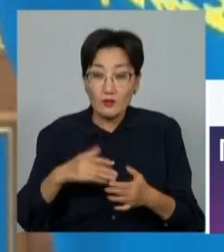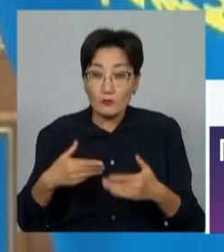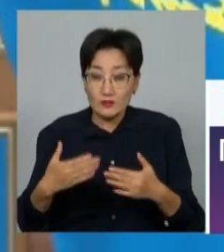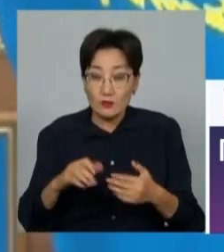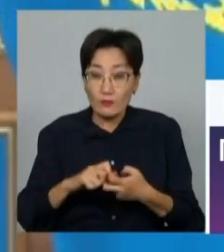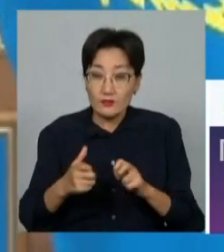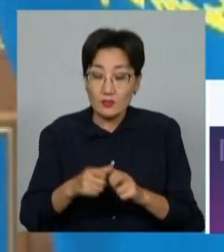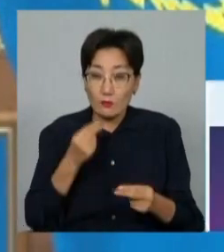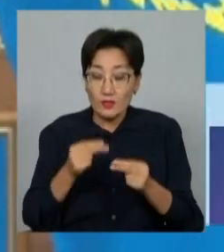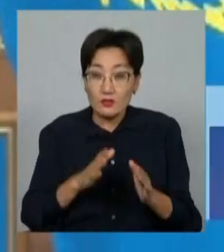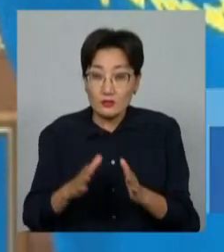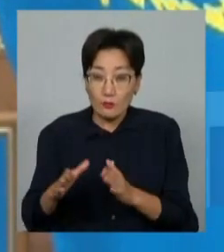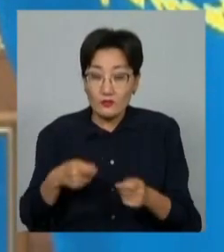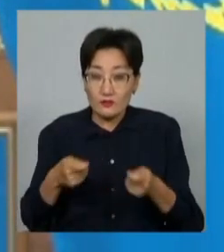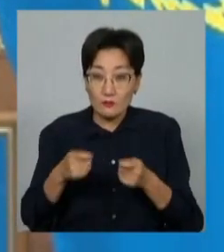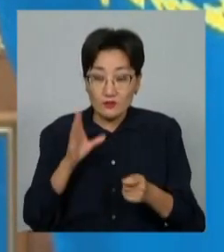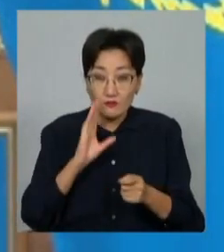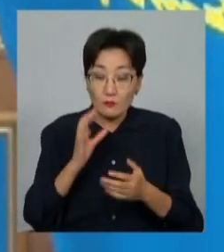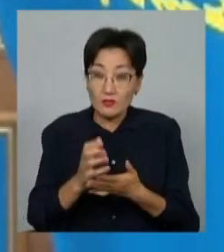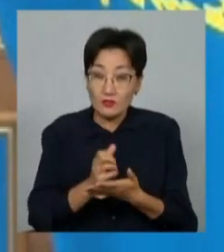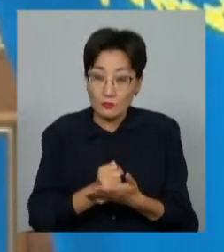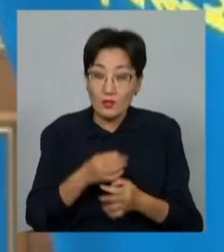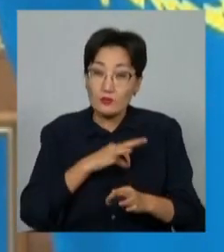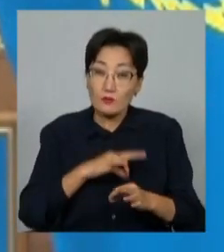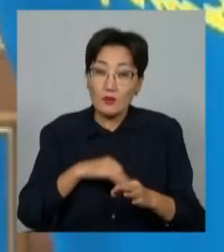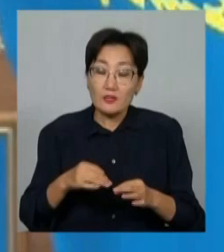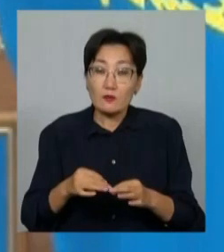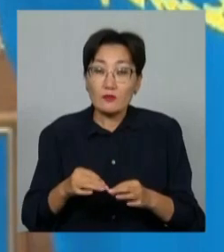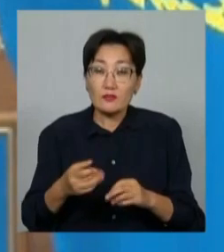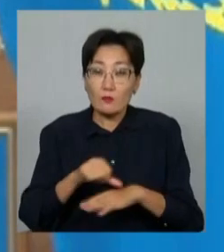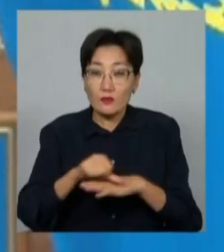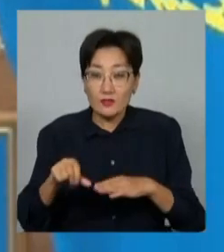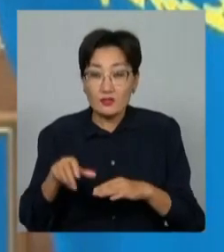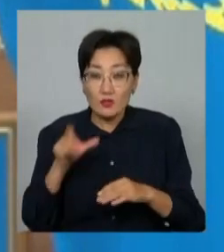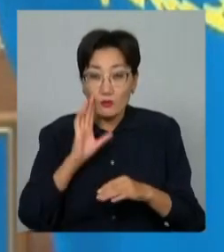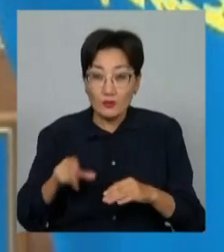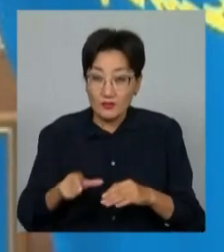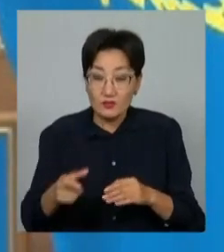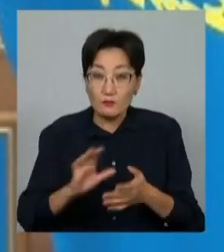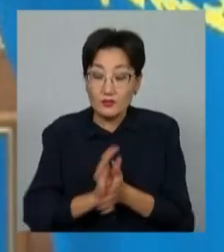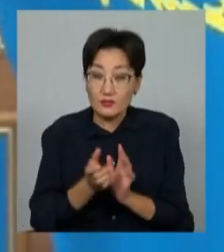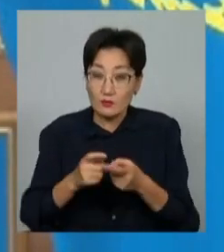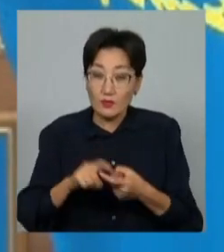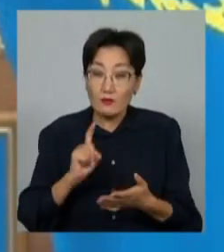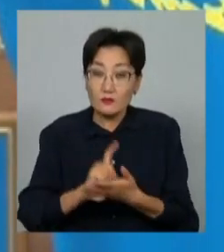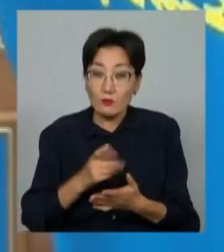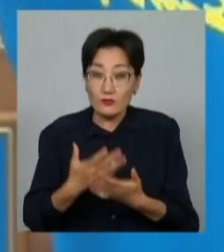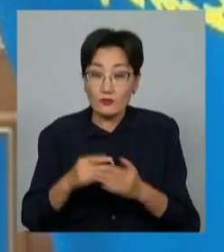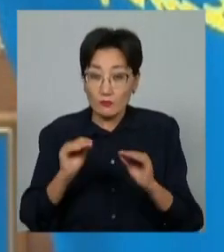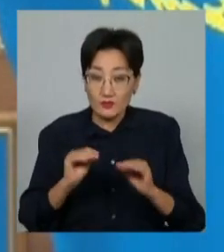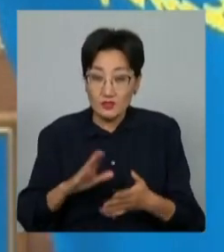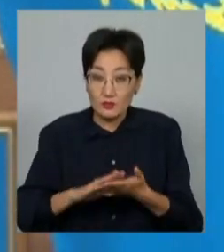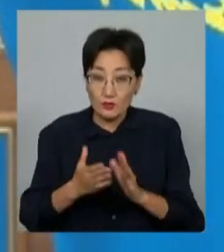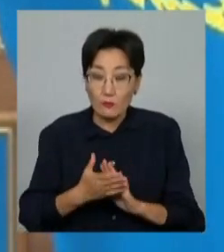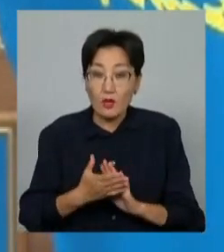Проблемы продовольственных систем и управления водными ресурсами, использование трансграничных рек тесно связаны. Все это должно отразиться в соглашениях